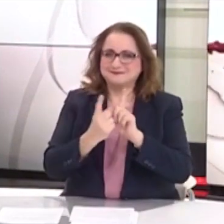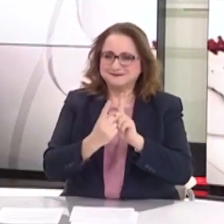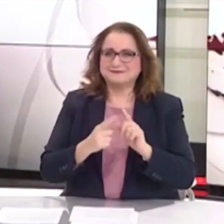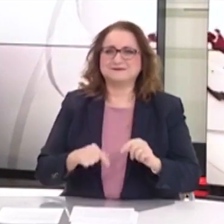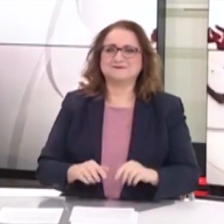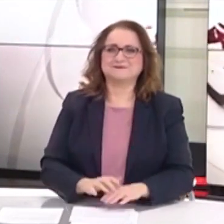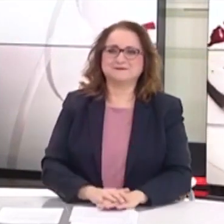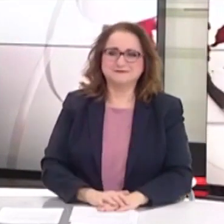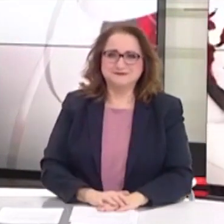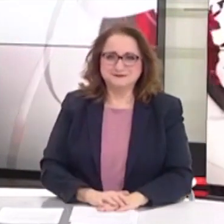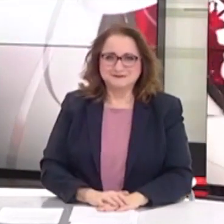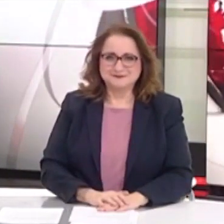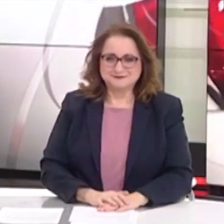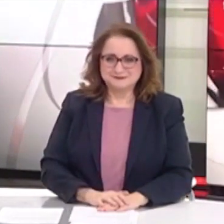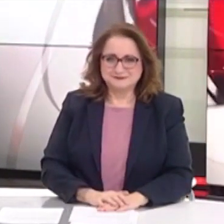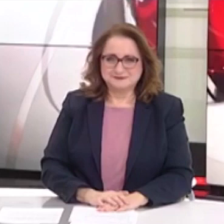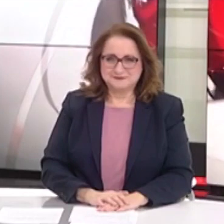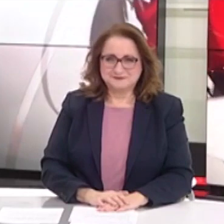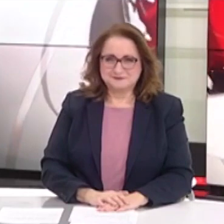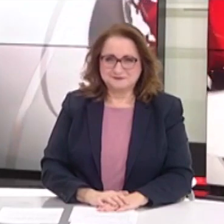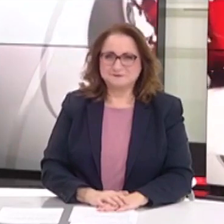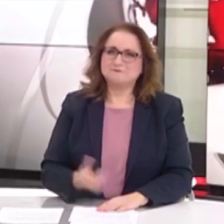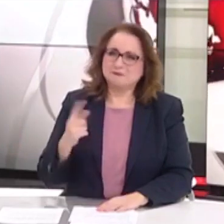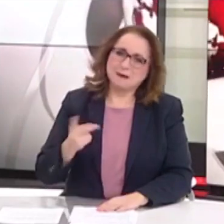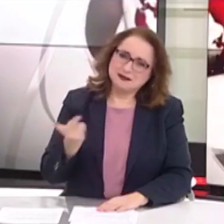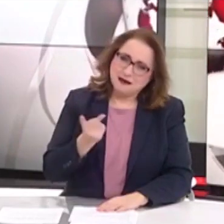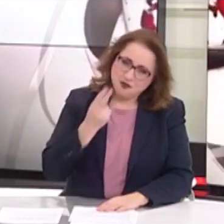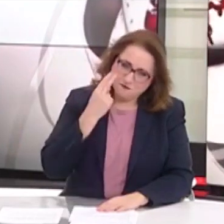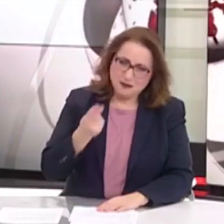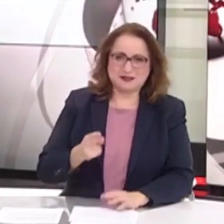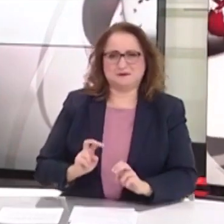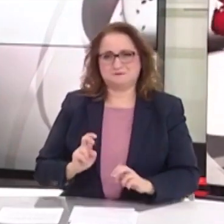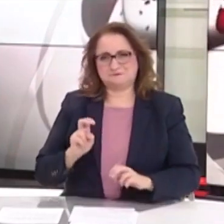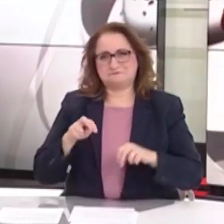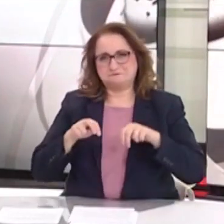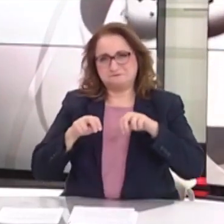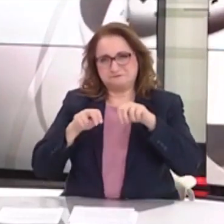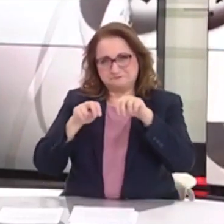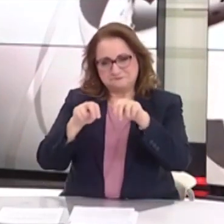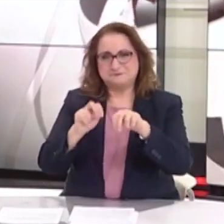μένα από ό,τι στο σημείο που βρίσκομαι εγώ. Την υποδέχεται ο Πρωθυπουργός στο μαξί μου.